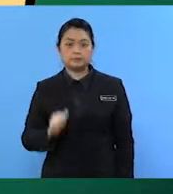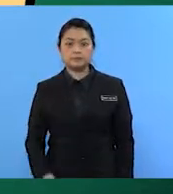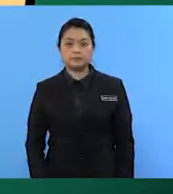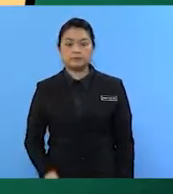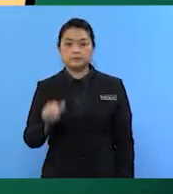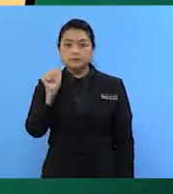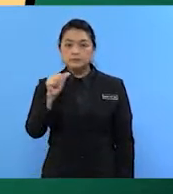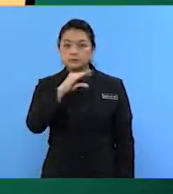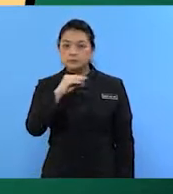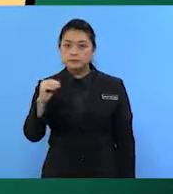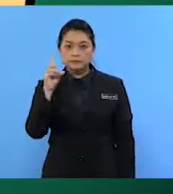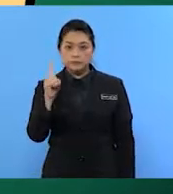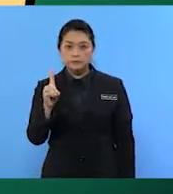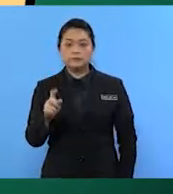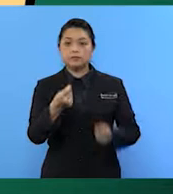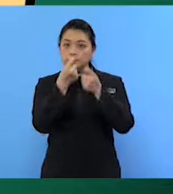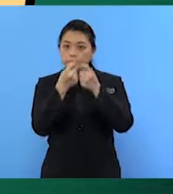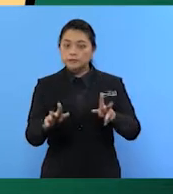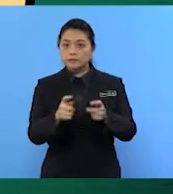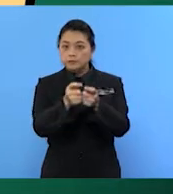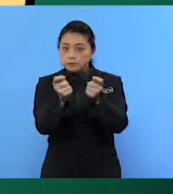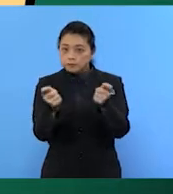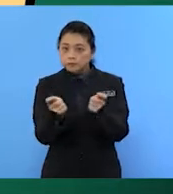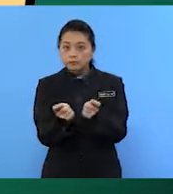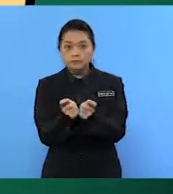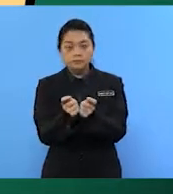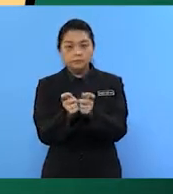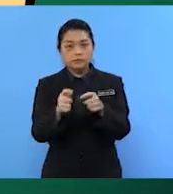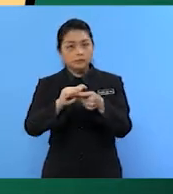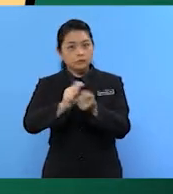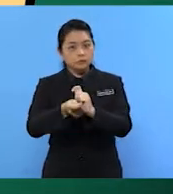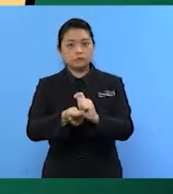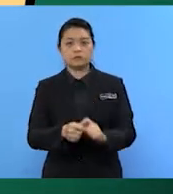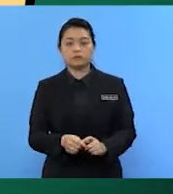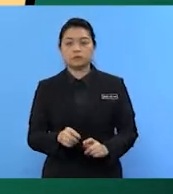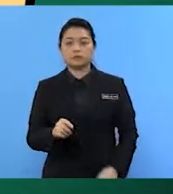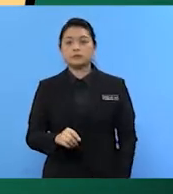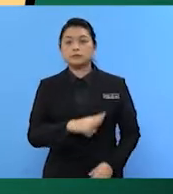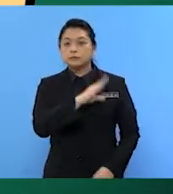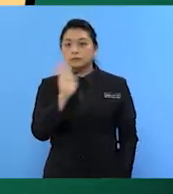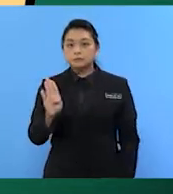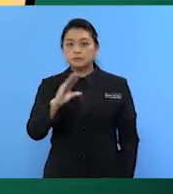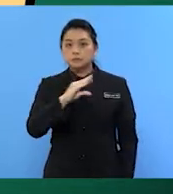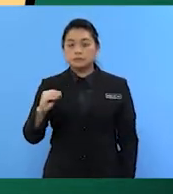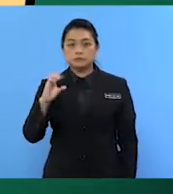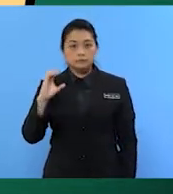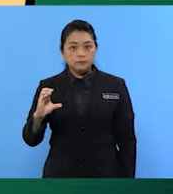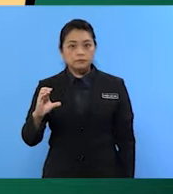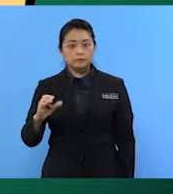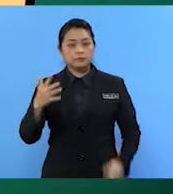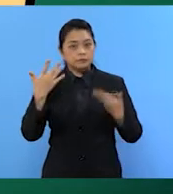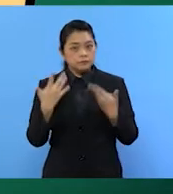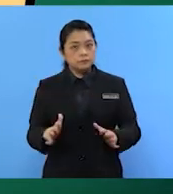A dan D telah bertukar kedudukan, manakala B dan C telah